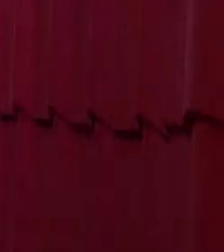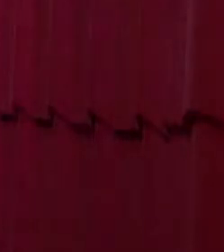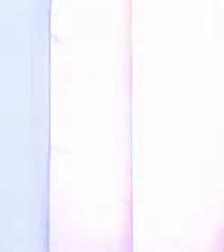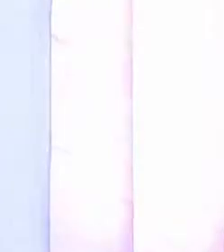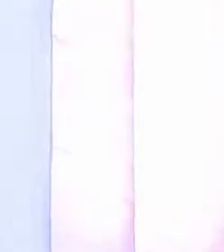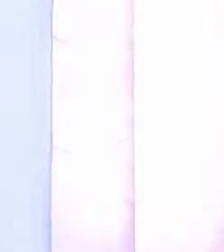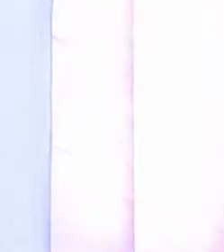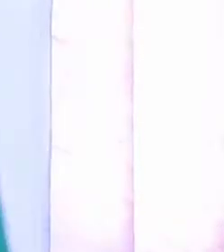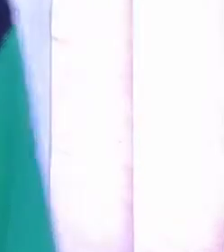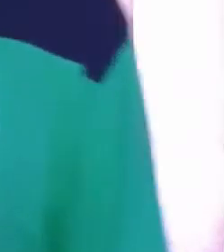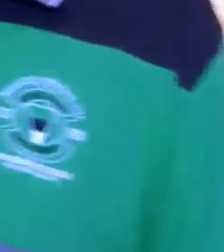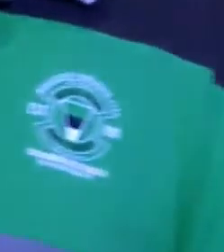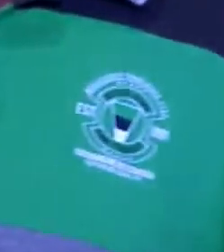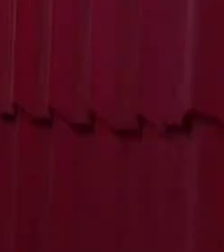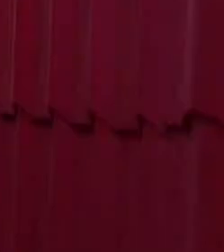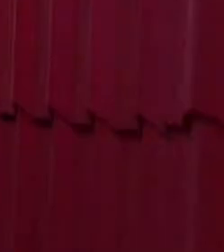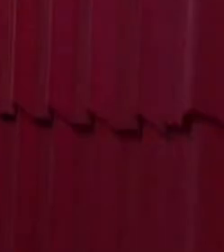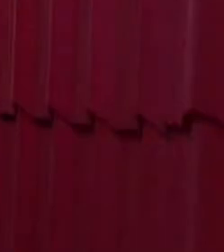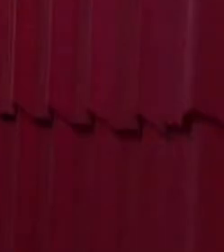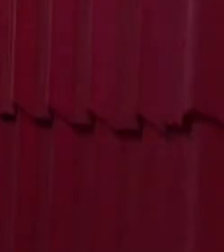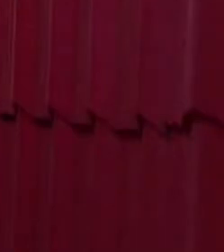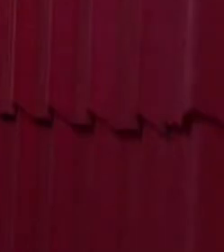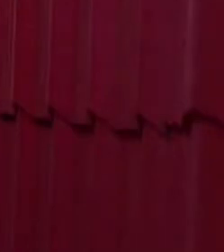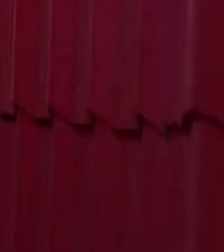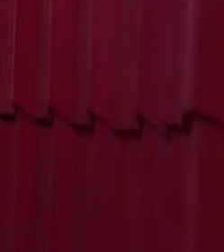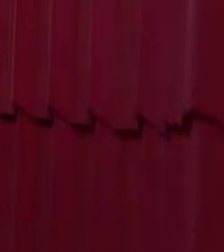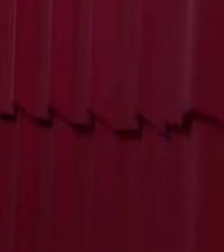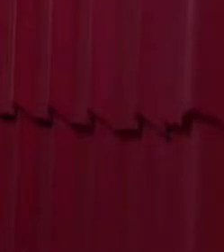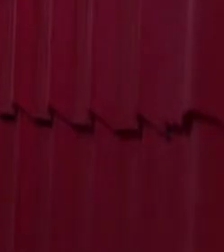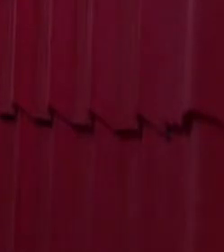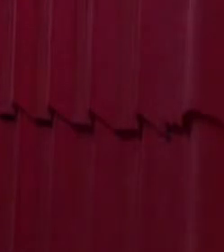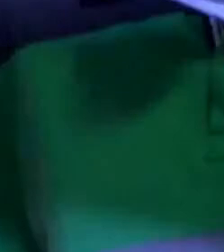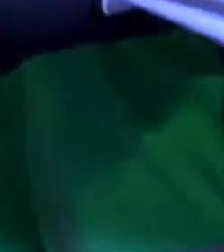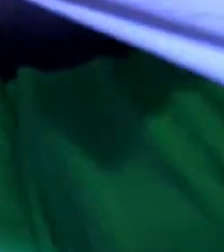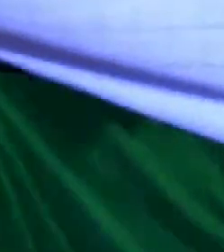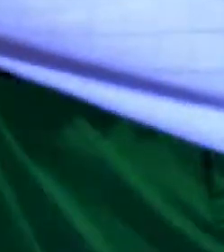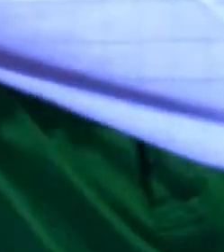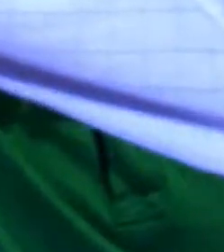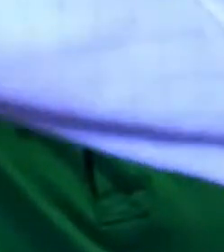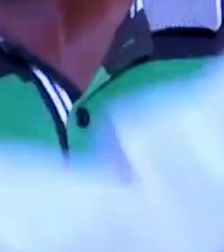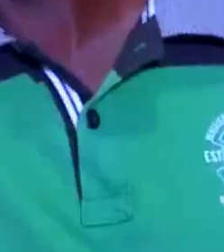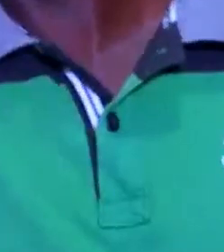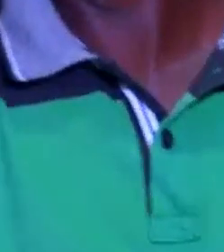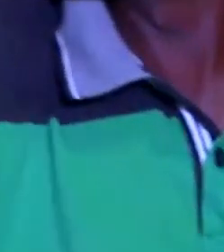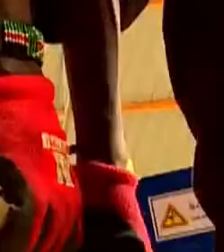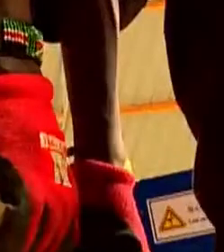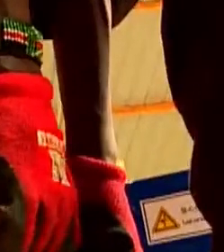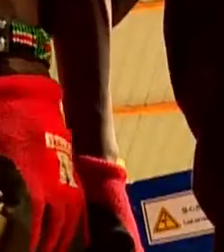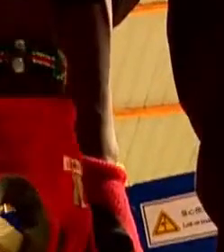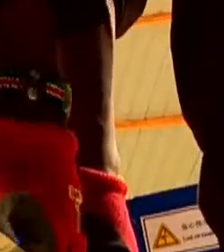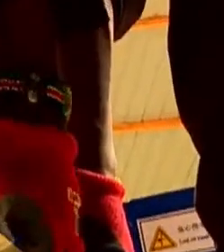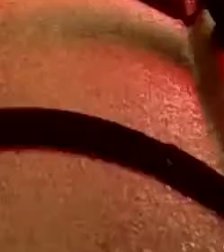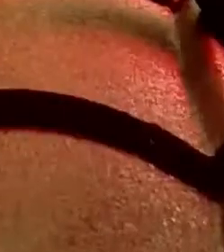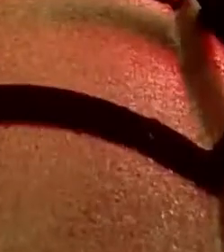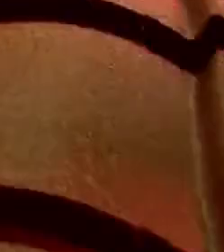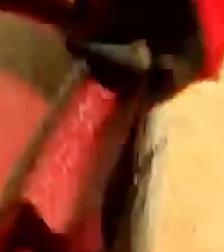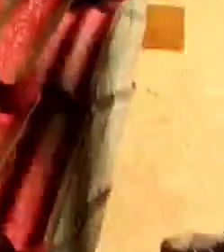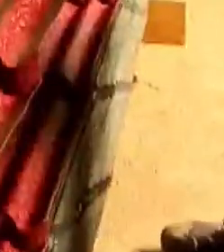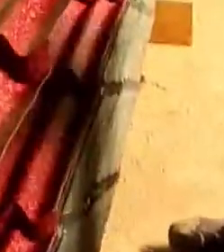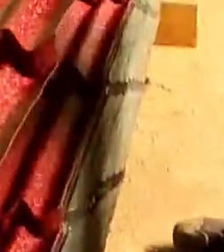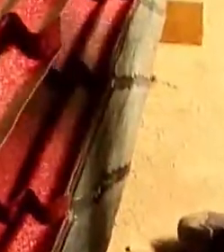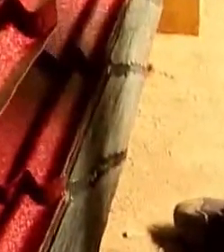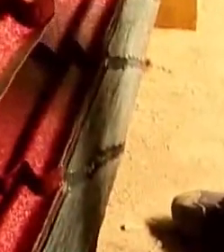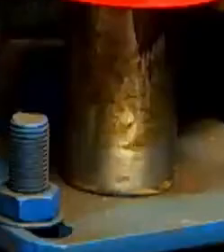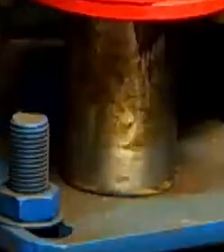nĩ ũgacĩrithĩtio nĩguo gũkũhe mweke wa gwĩthurĩra mabati marĩa makwagĩrĩire na thogora mũbacĩrĩre. Ataaramu aitũ